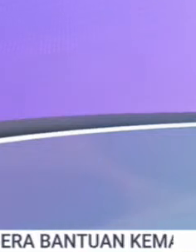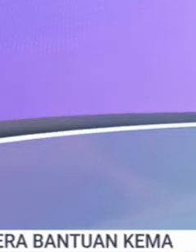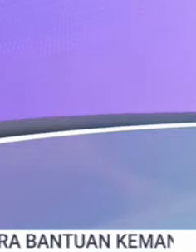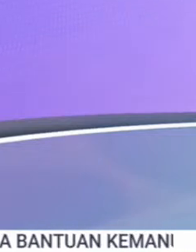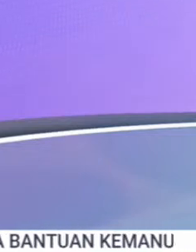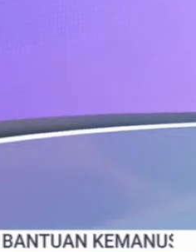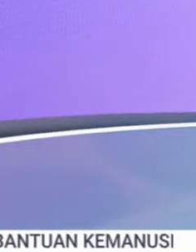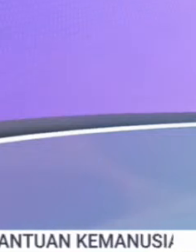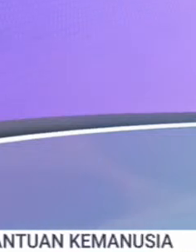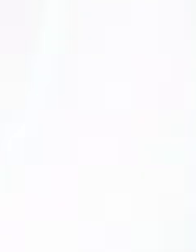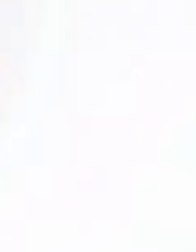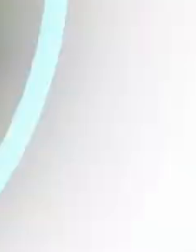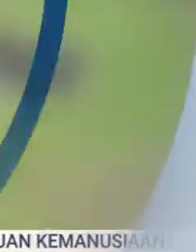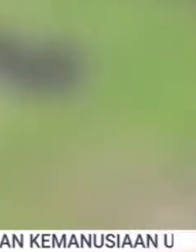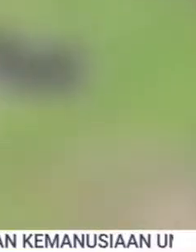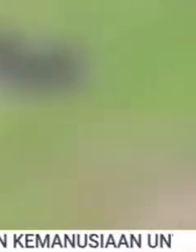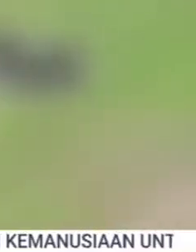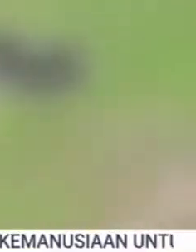penuhi harapan.